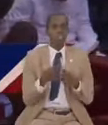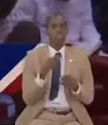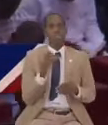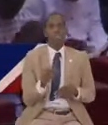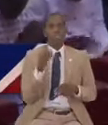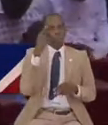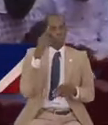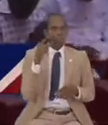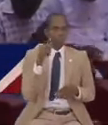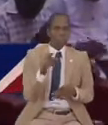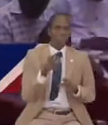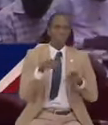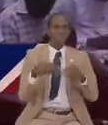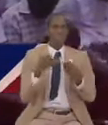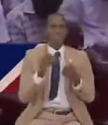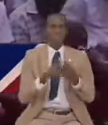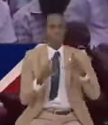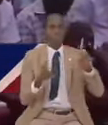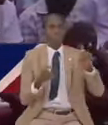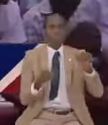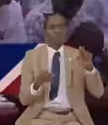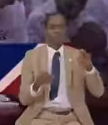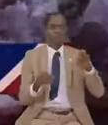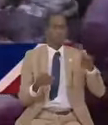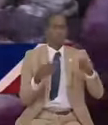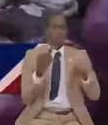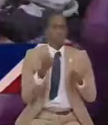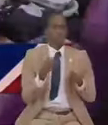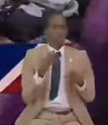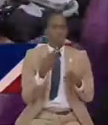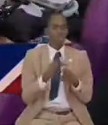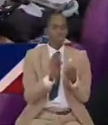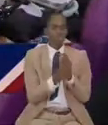à Daniel celui de Berck